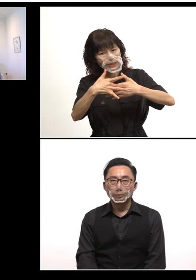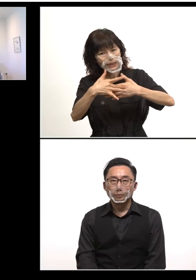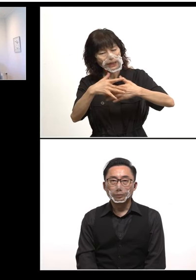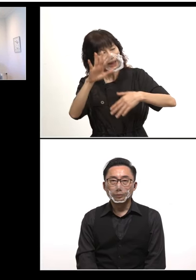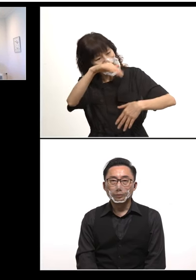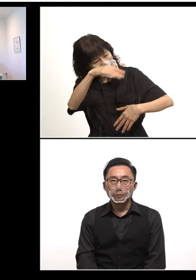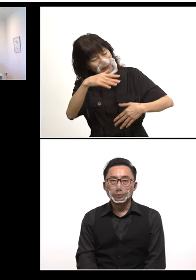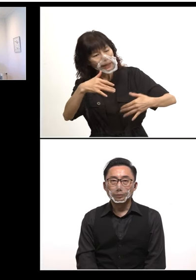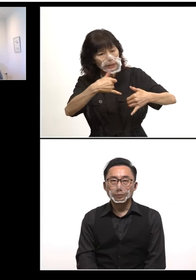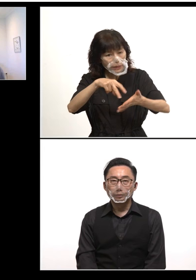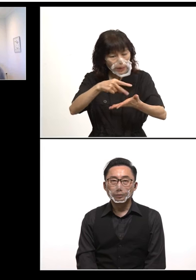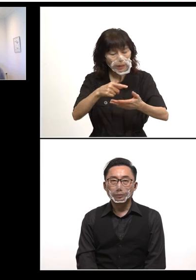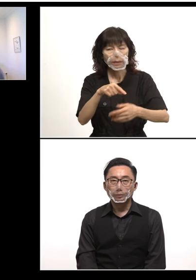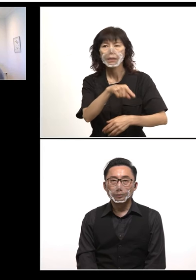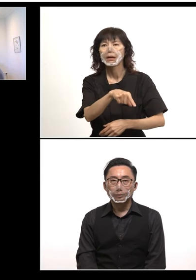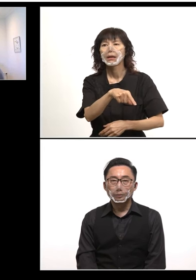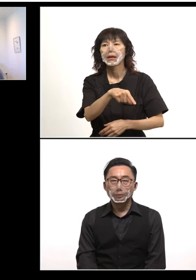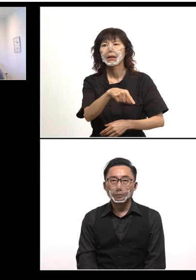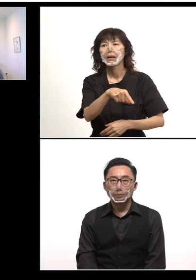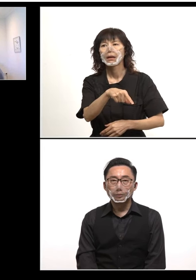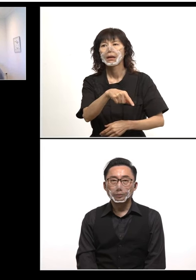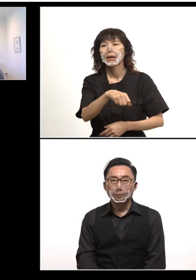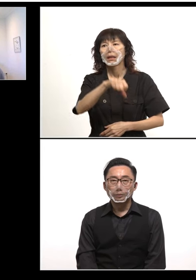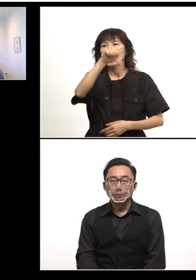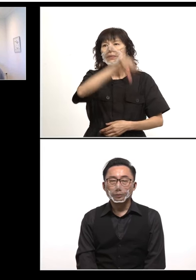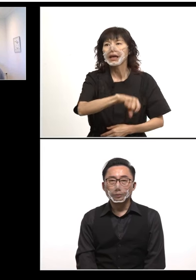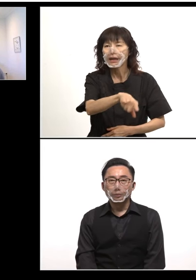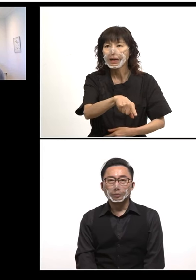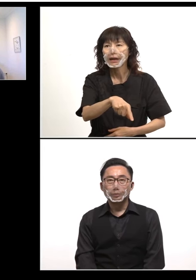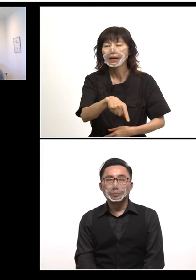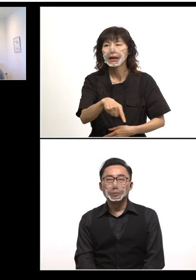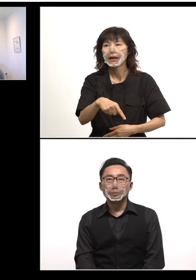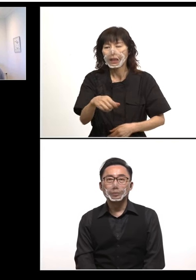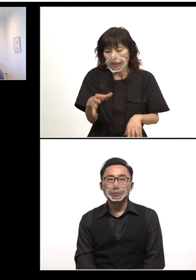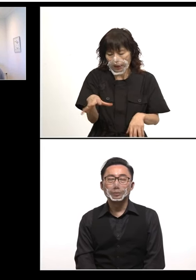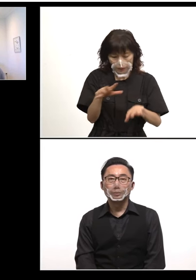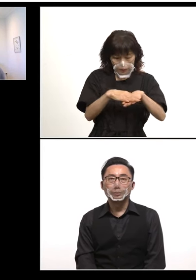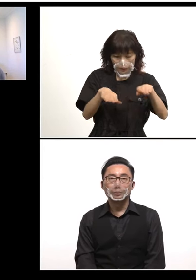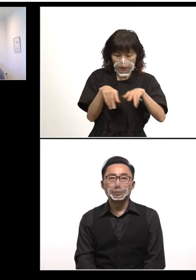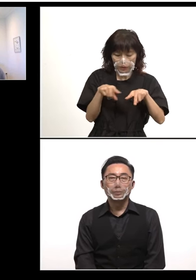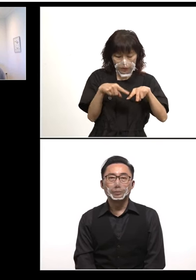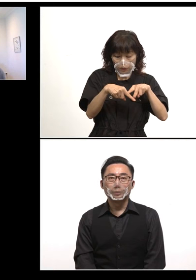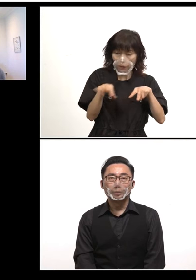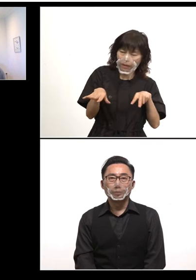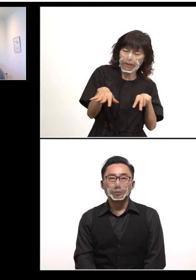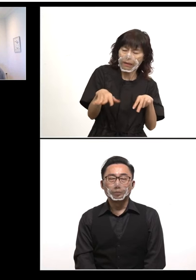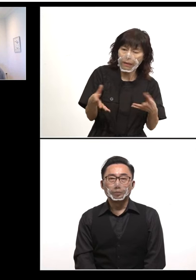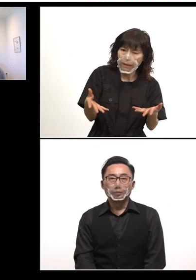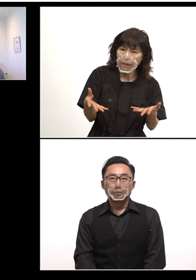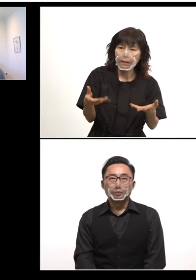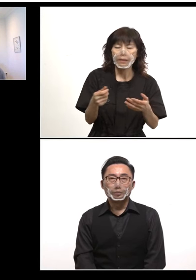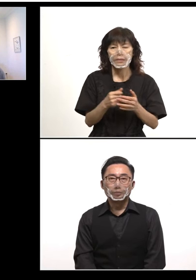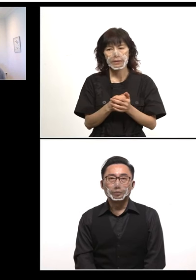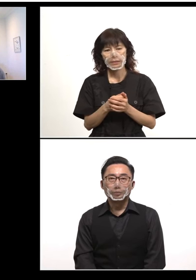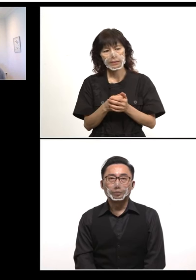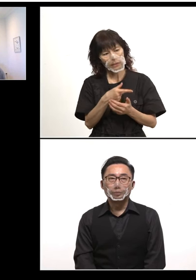意跳舞，但係好明顯呢件事佢即刻幫我打破咗嗰樣嘢，唔係喎，佢係用腳去溝通嘅喎，無論係可能佢